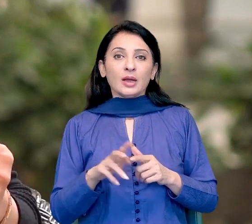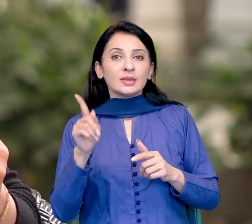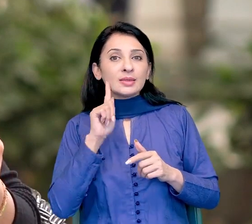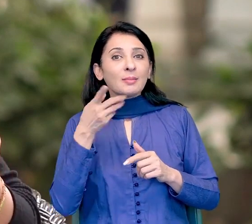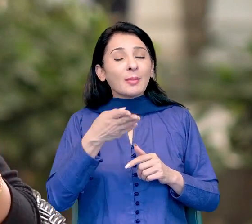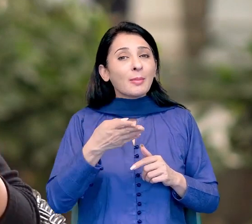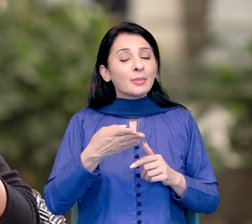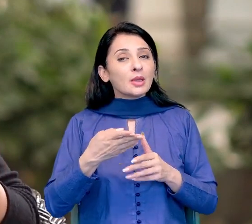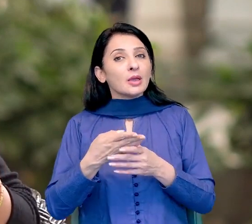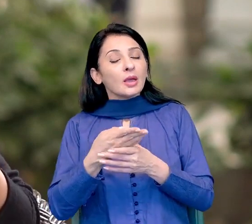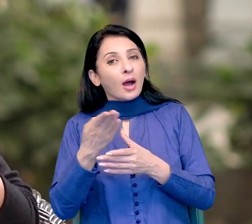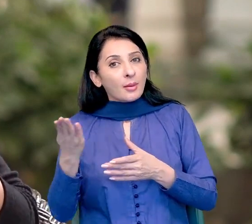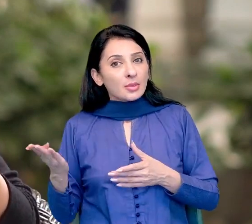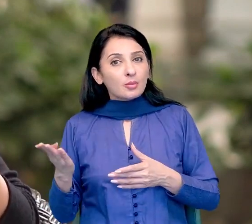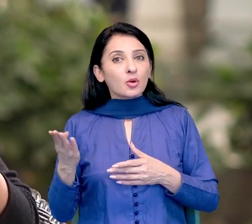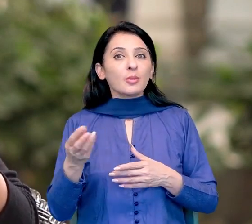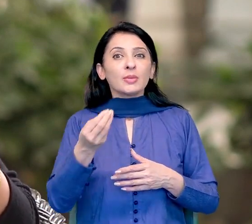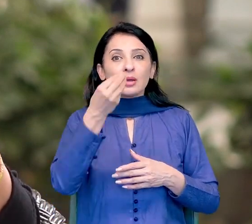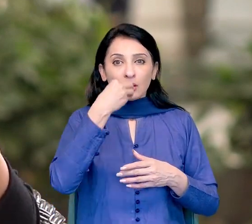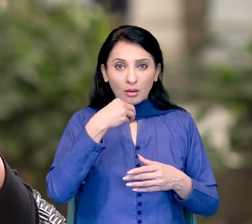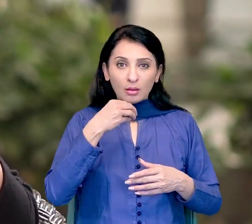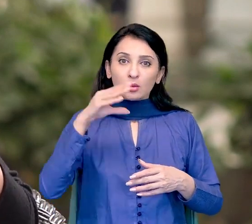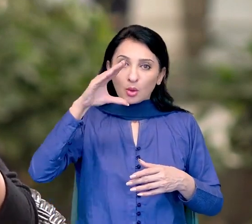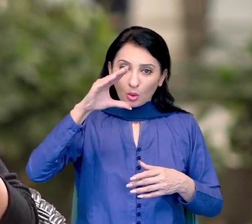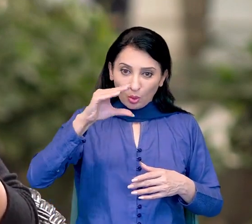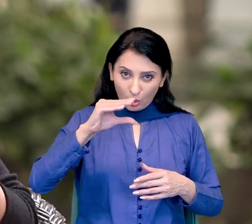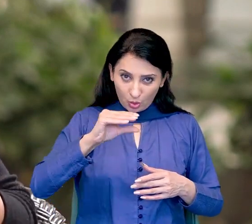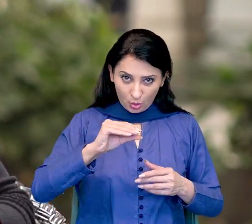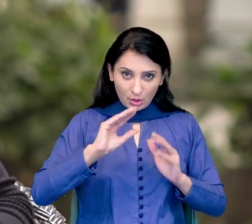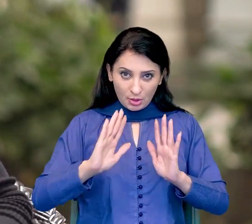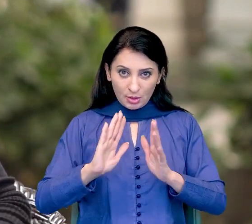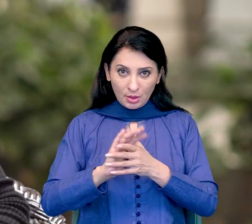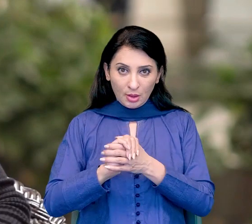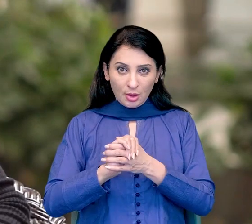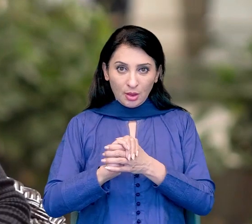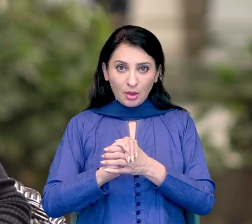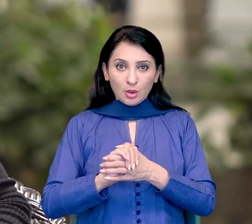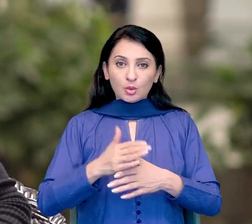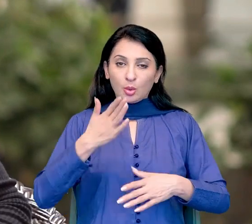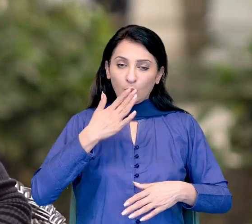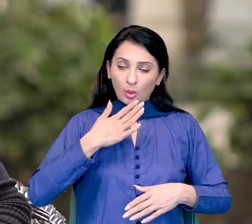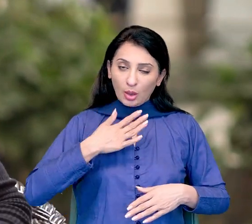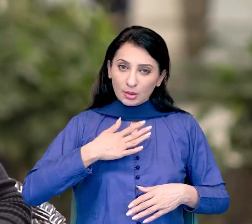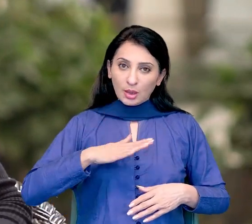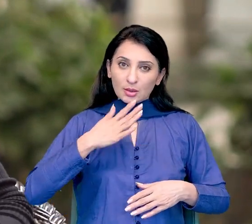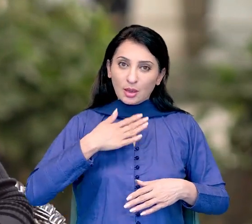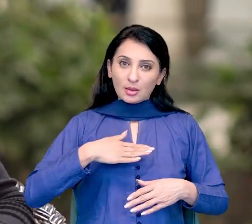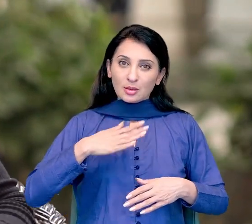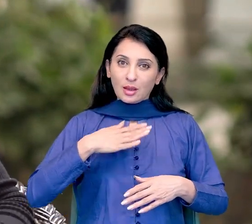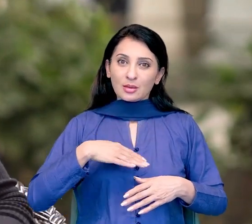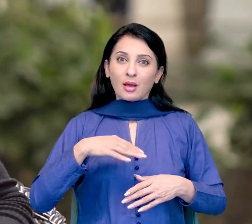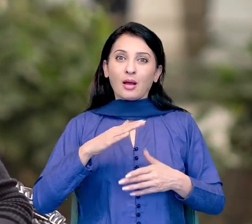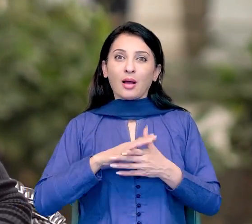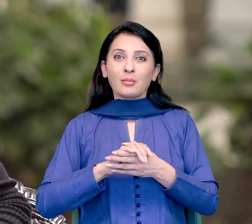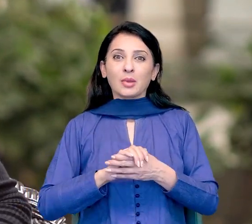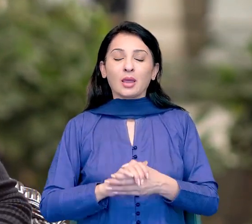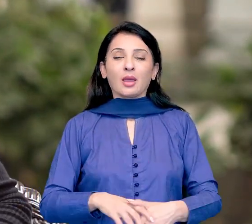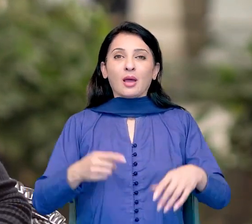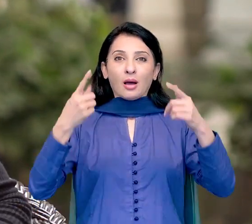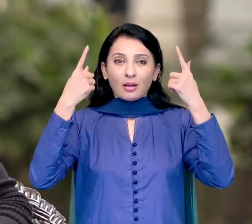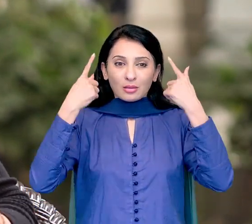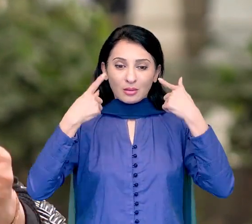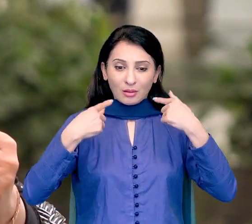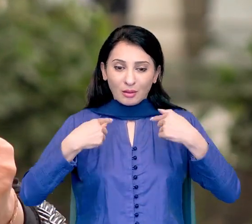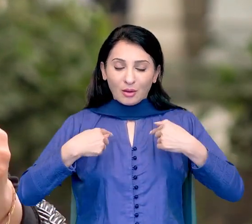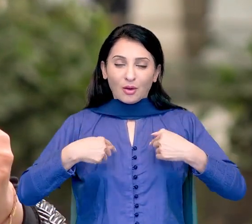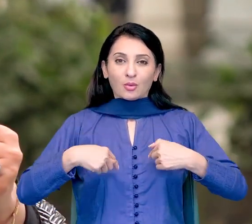اپنی خوراک کم کرتے ہیں, اپنا کیلورک انٹیک کم کرتے ہیں, تو اوور ٹائم آپ کا میٹابلزم سلو ہو